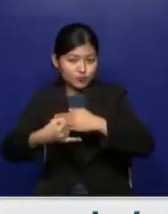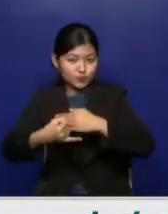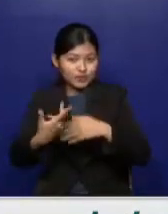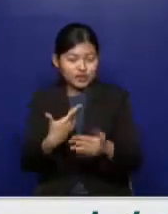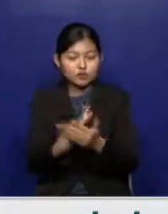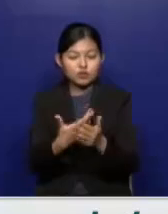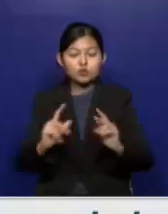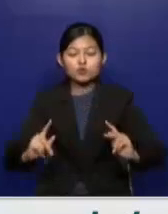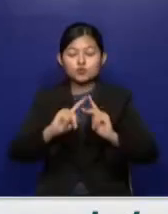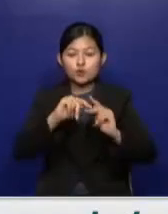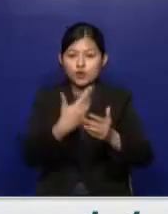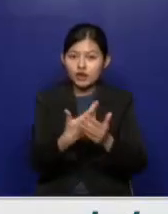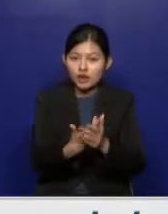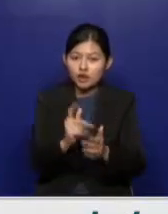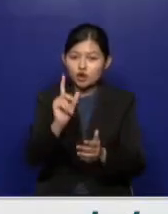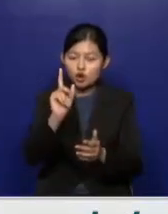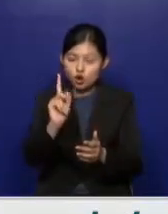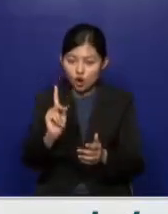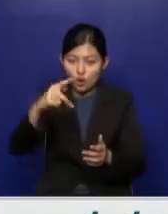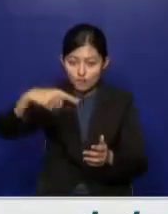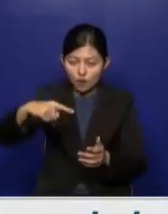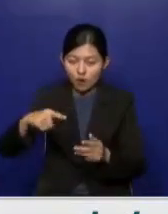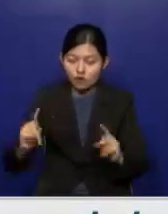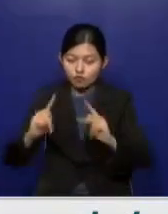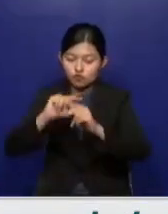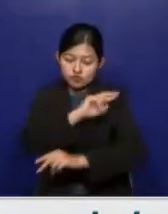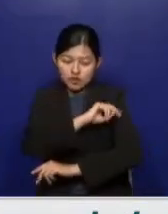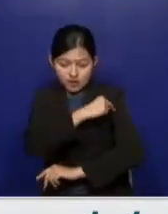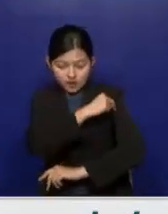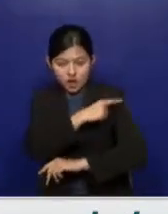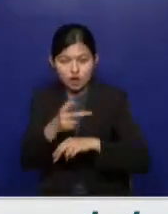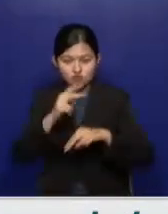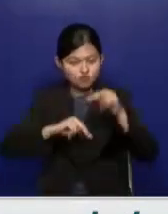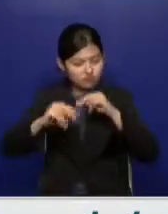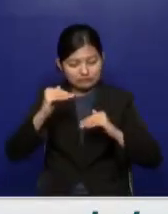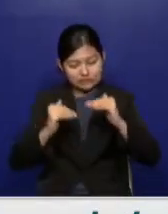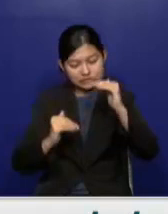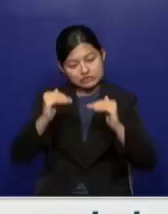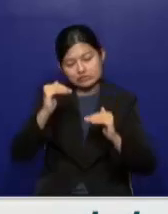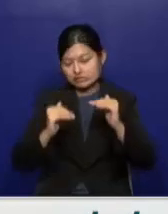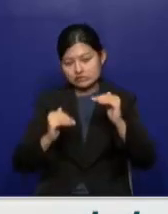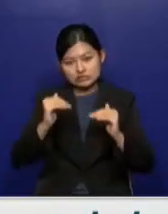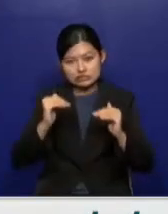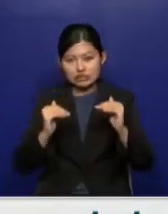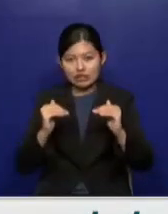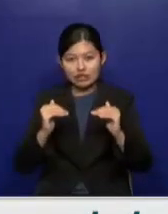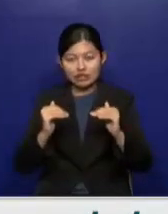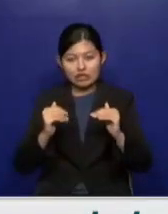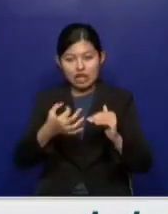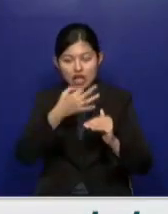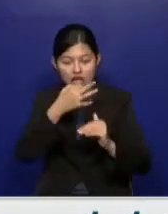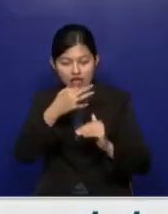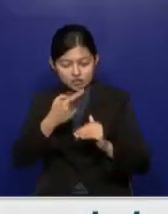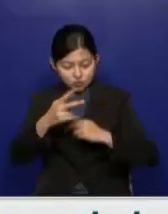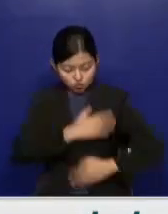คลังเอ่ยกพ.เอ่ยกระทรวงสาธารณสุขเอ่ยก็ดูแลไม่เป็นธรรมมีความเหลื่อมล้ำมีวิชาชีพในระบบสุข